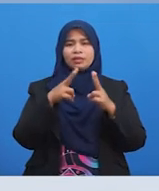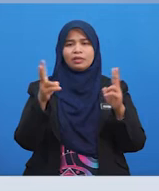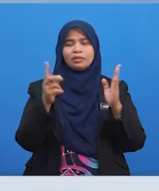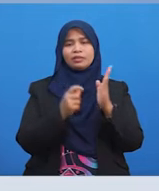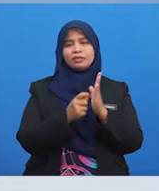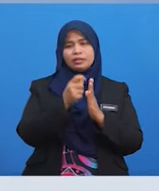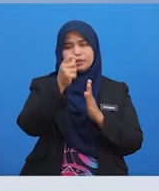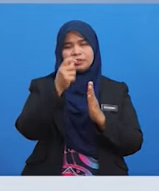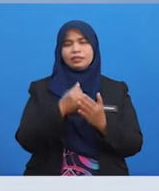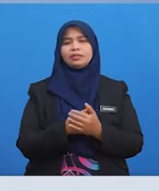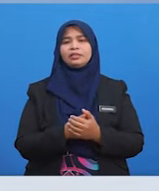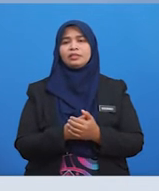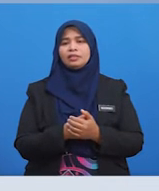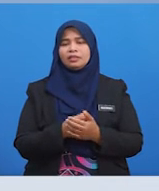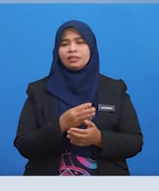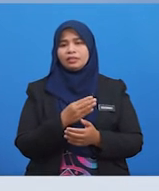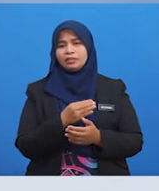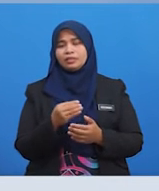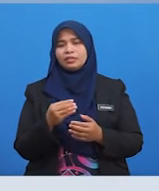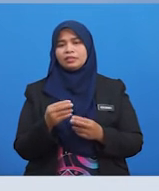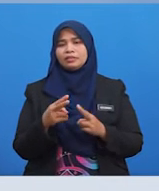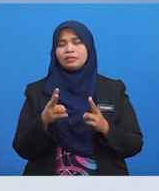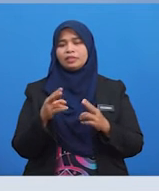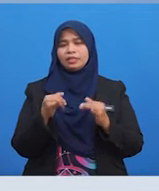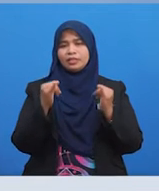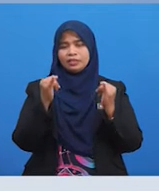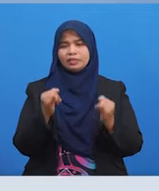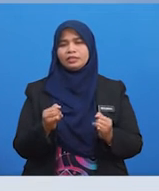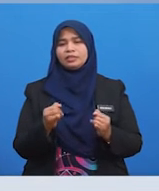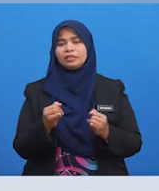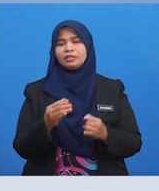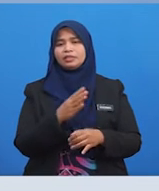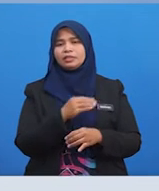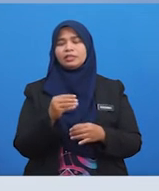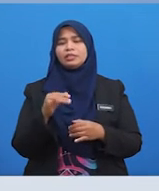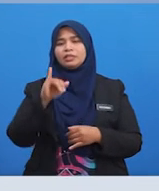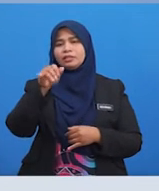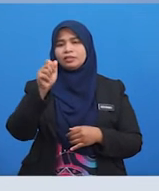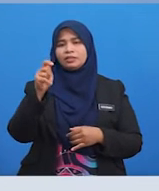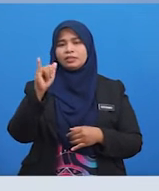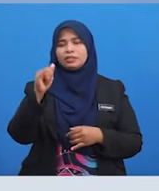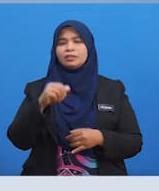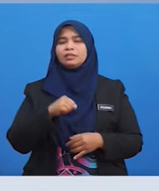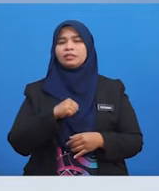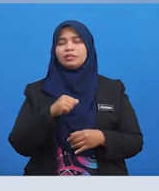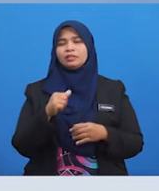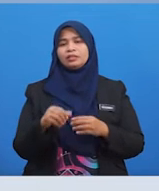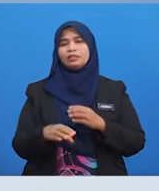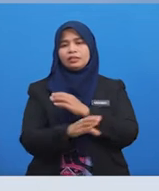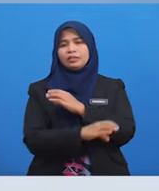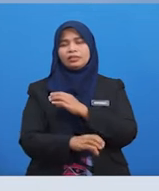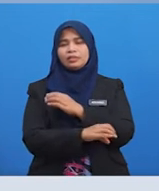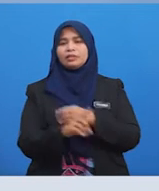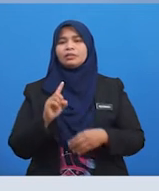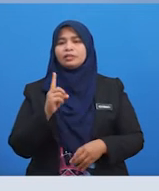dan berkait rapat dengan identiti dan jati diri negara